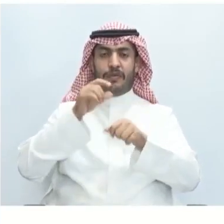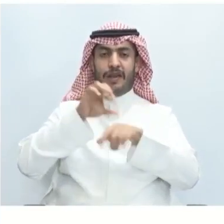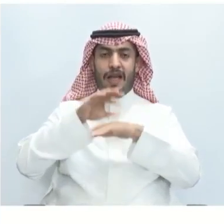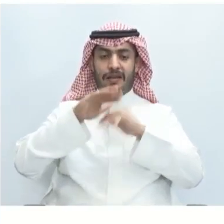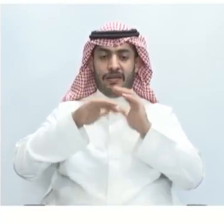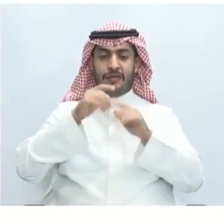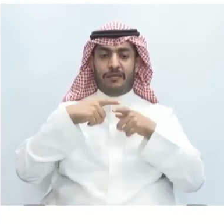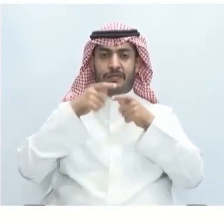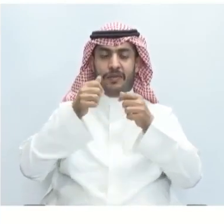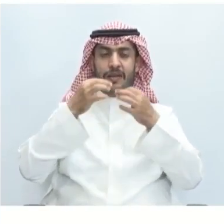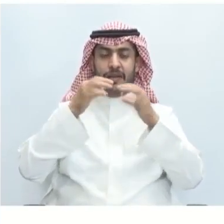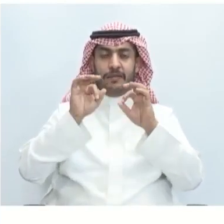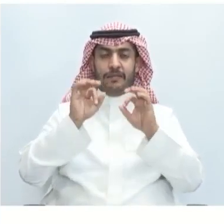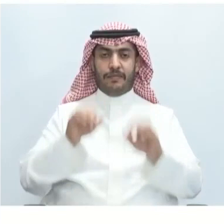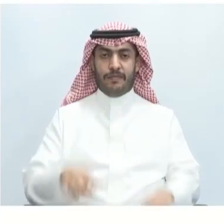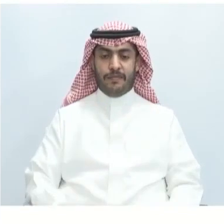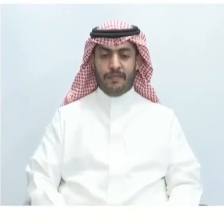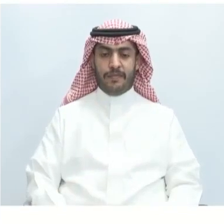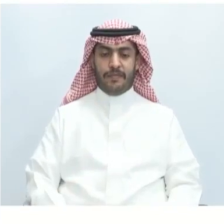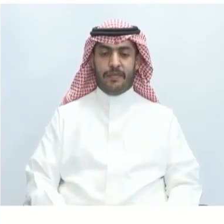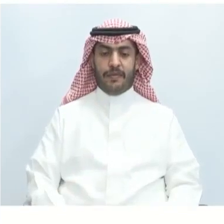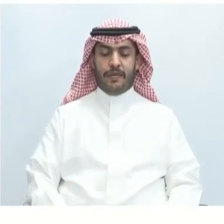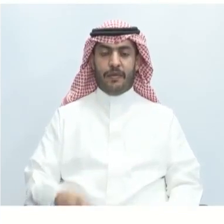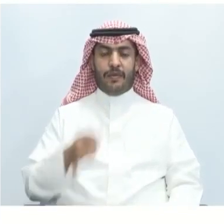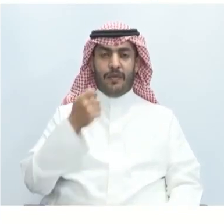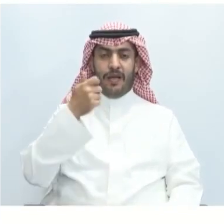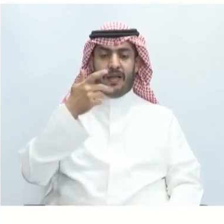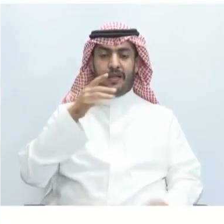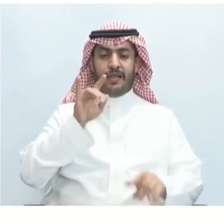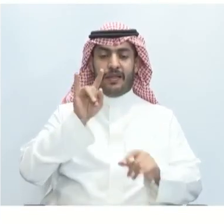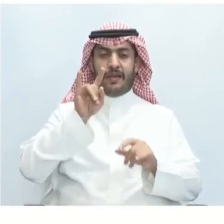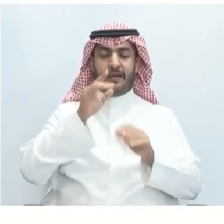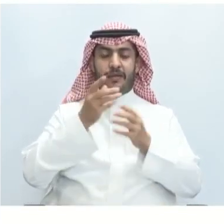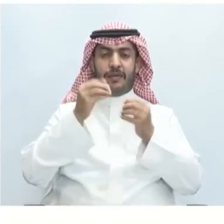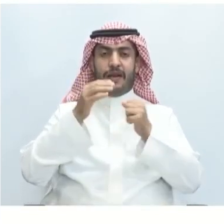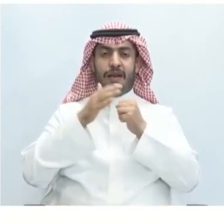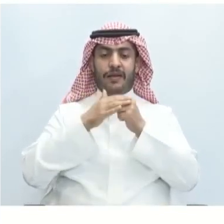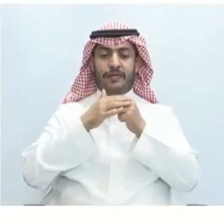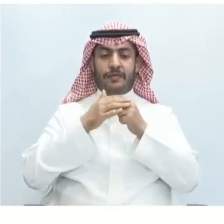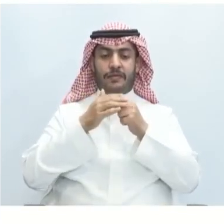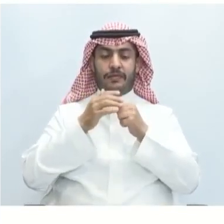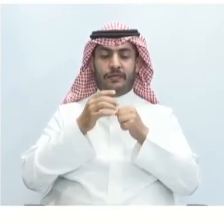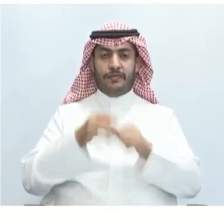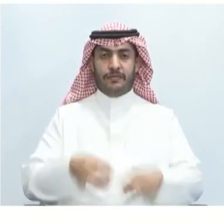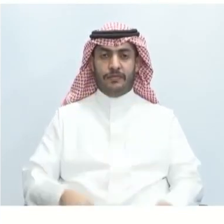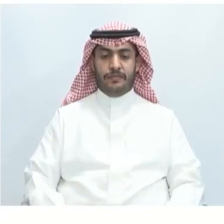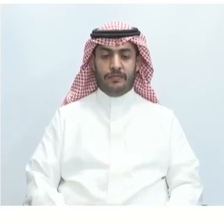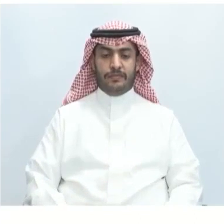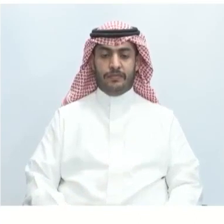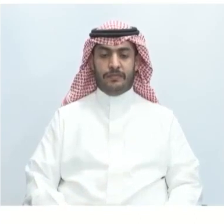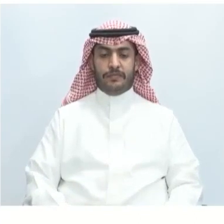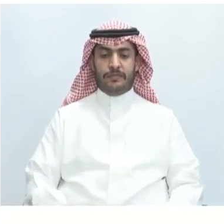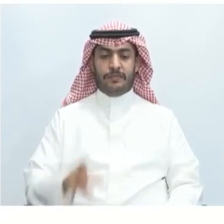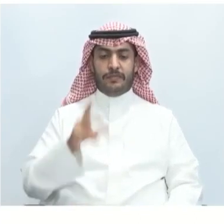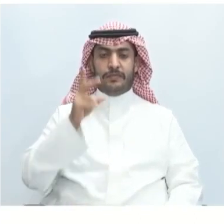العامله والنفقات العامه ايضا عدد الطائرات قيد الخدمه